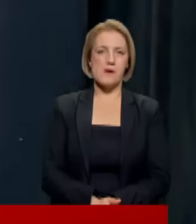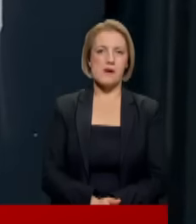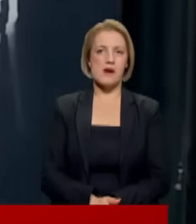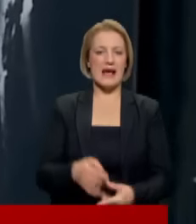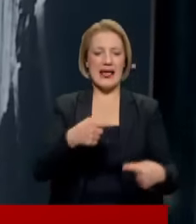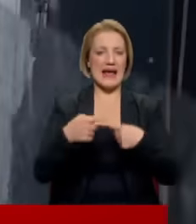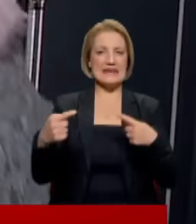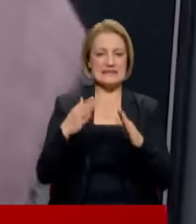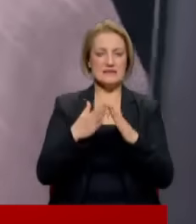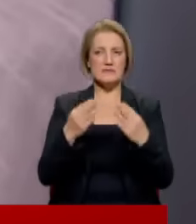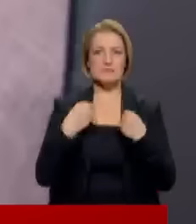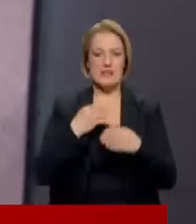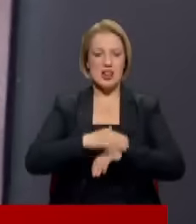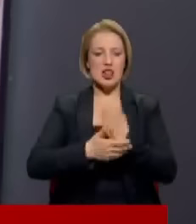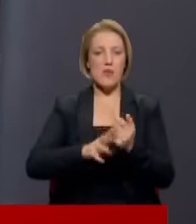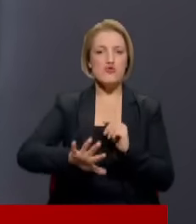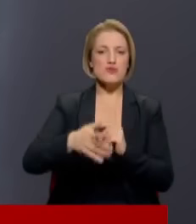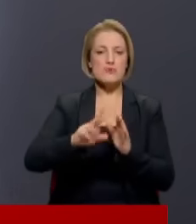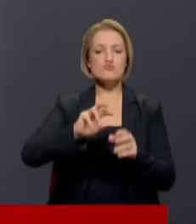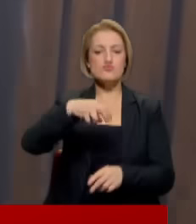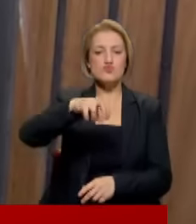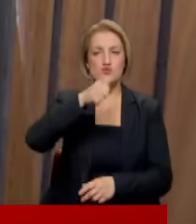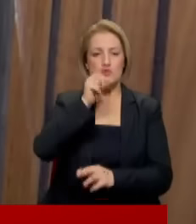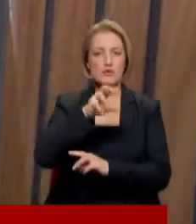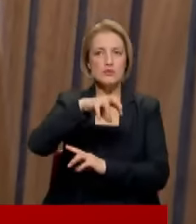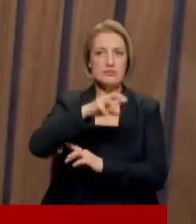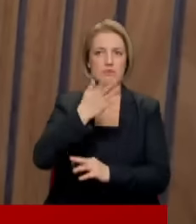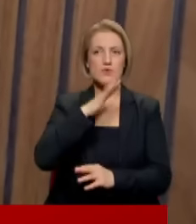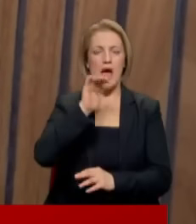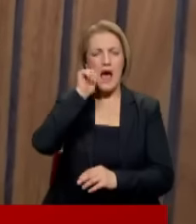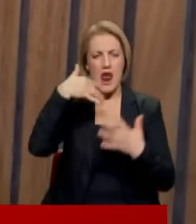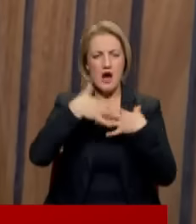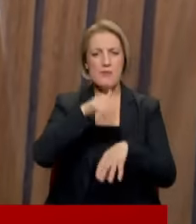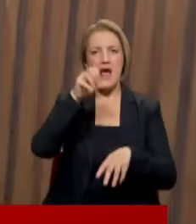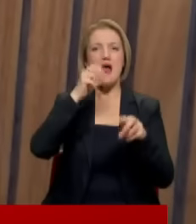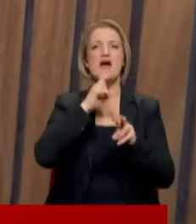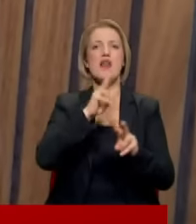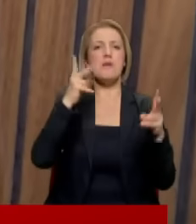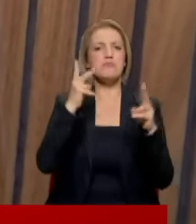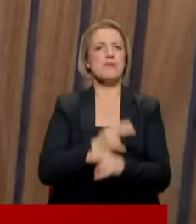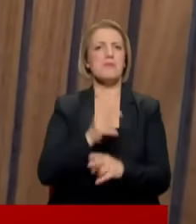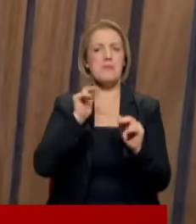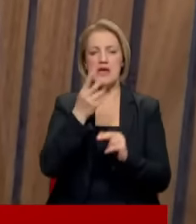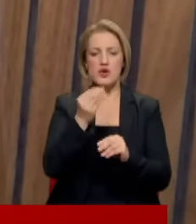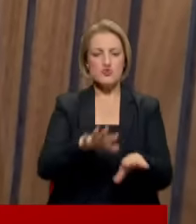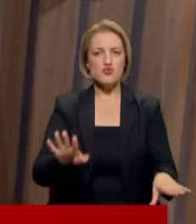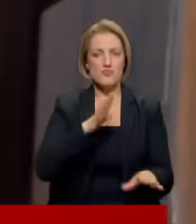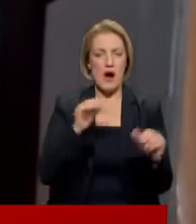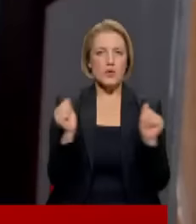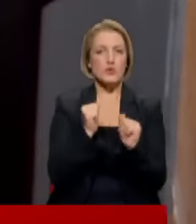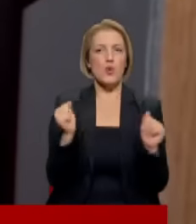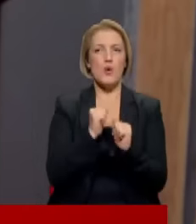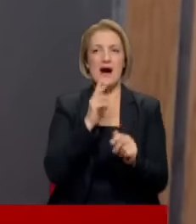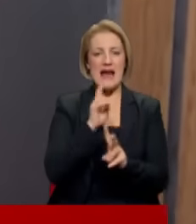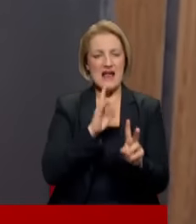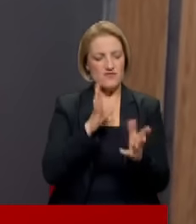eksik teslim edildi la balar çalınmıştı musluklar çalınmıştı her akşam elektriğimiz muhakkak kesiliyor iki çocuk var E soğuk Hani